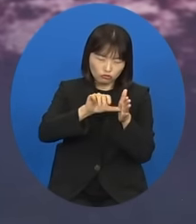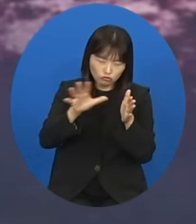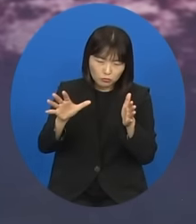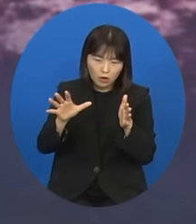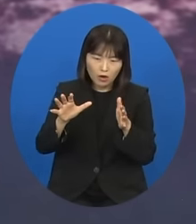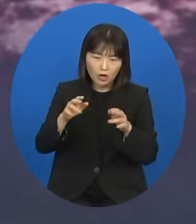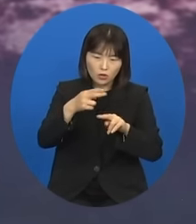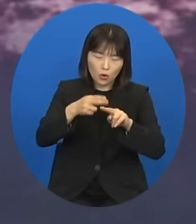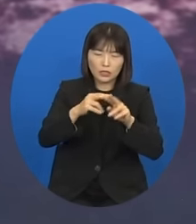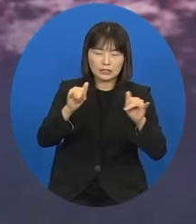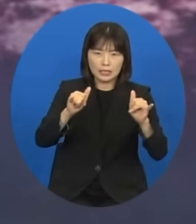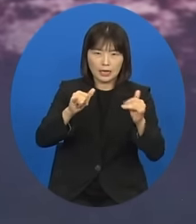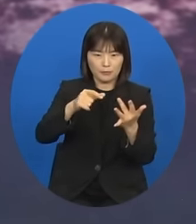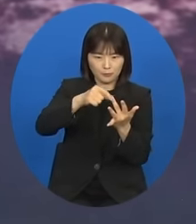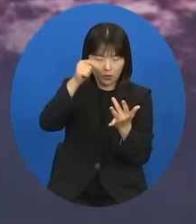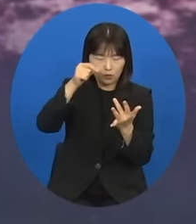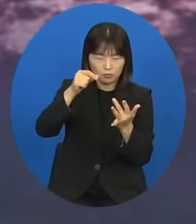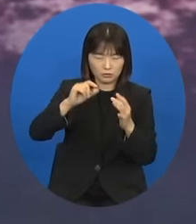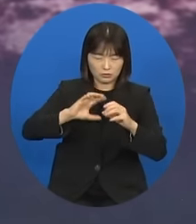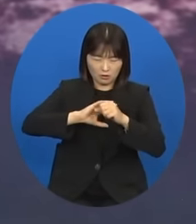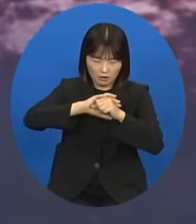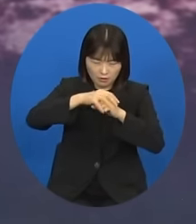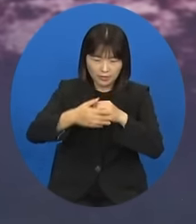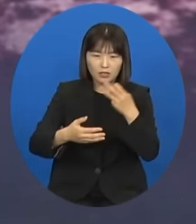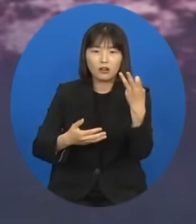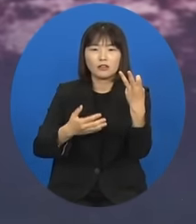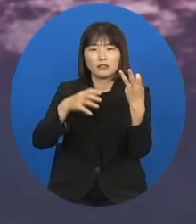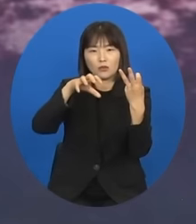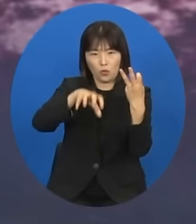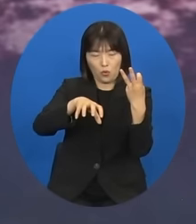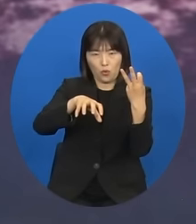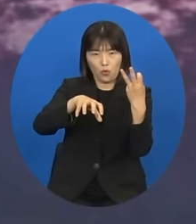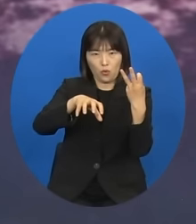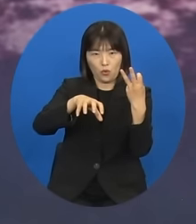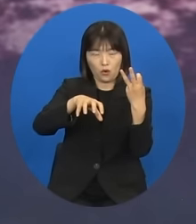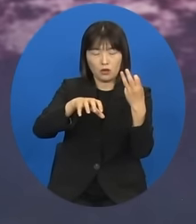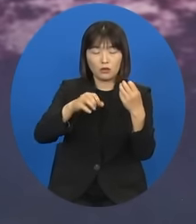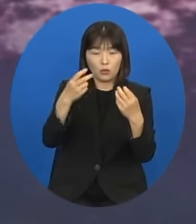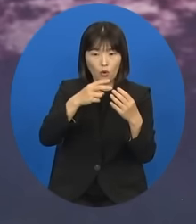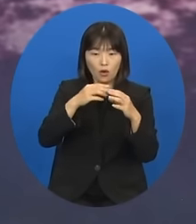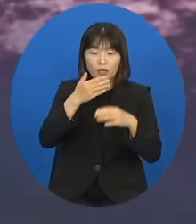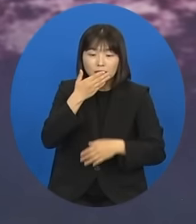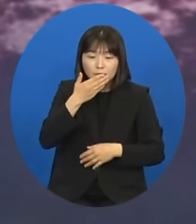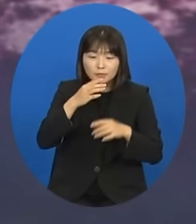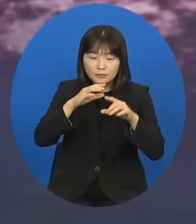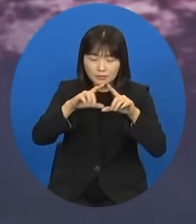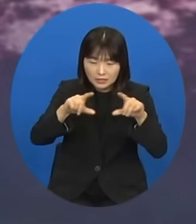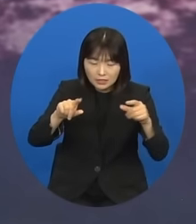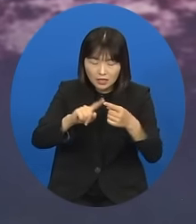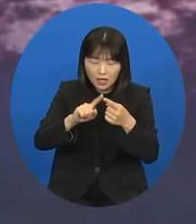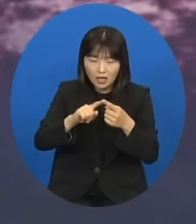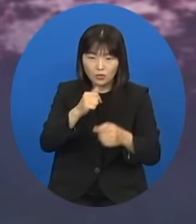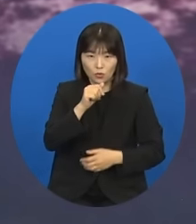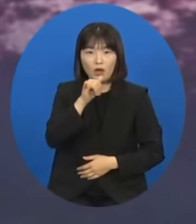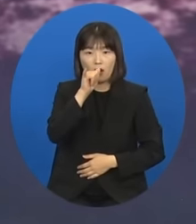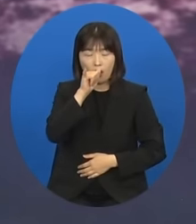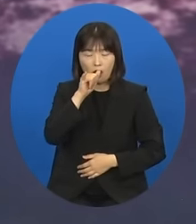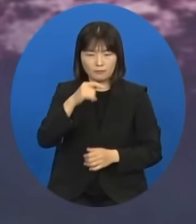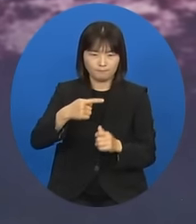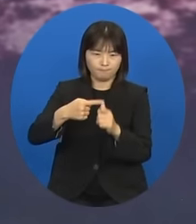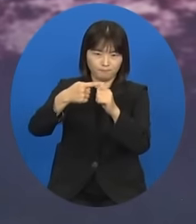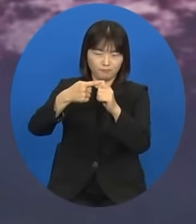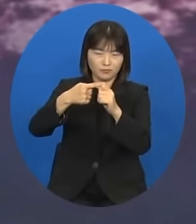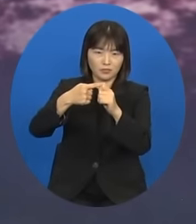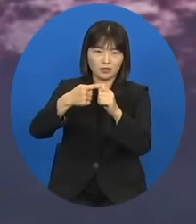선정한 전 세계 13개 그니까 죽기 전에 먹어야 될 13 가지 음식을 쭉 소개를 하는데 가장 1등 영국